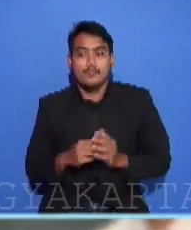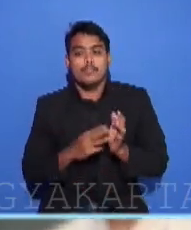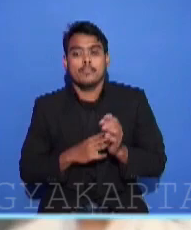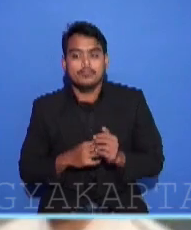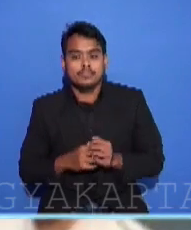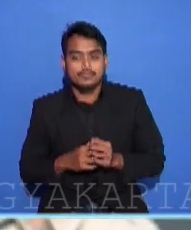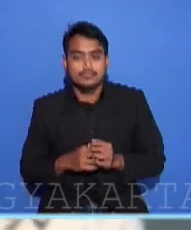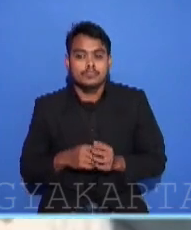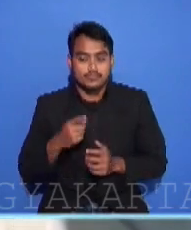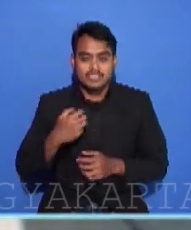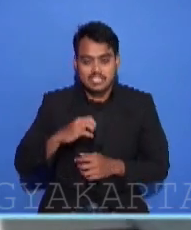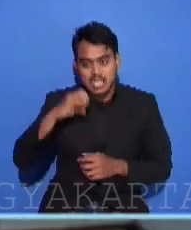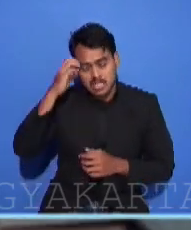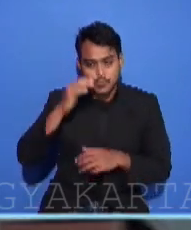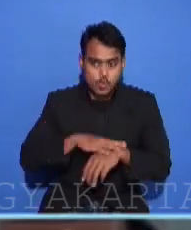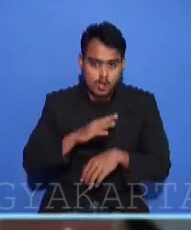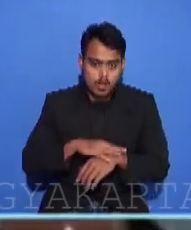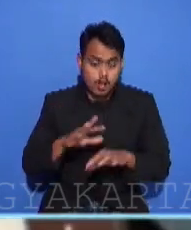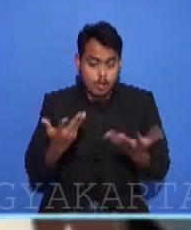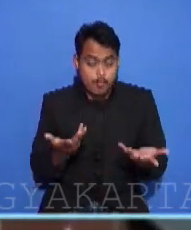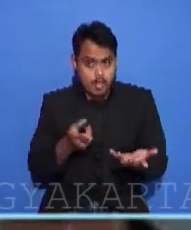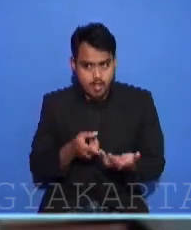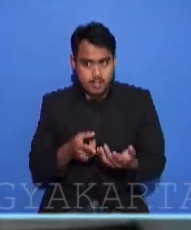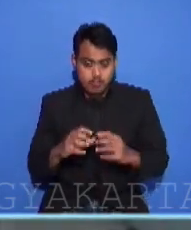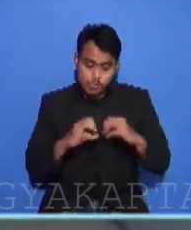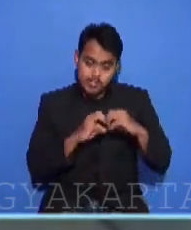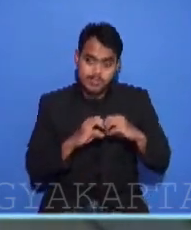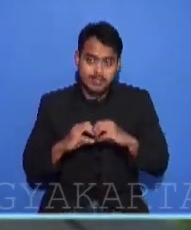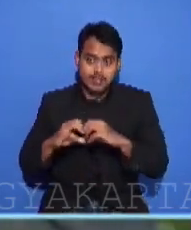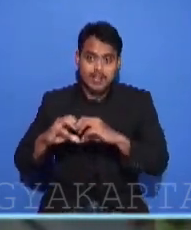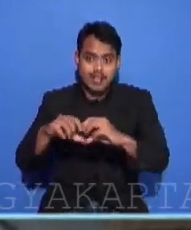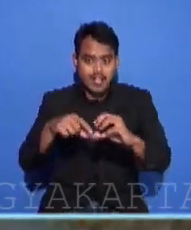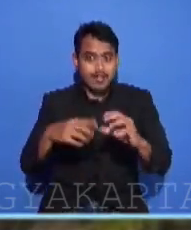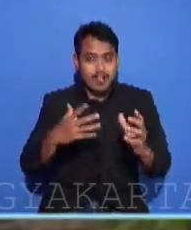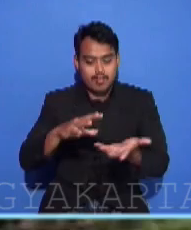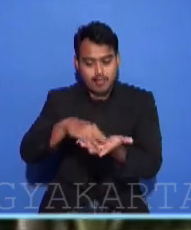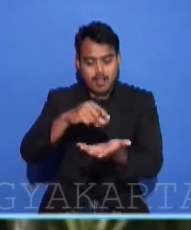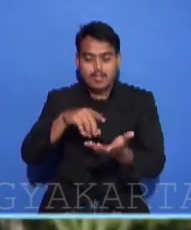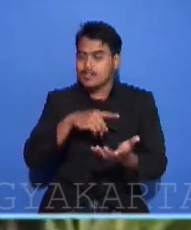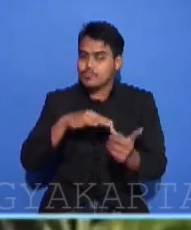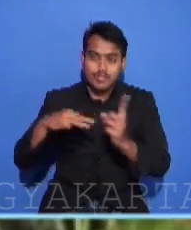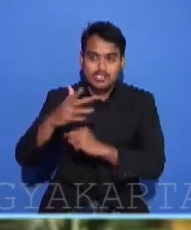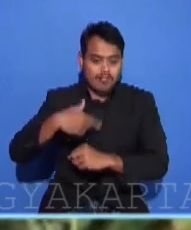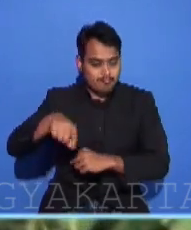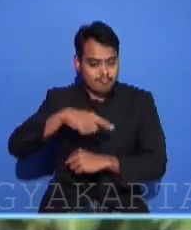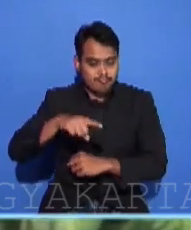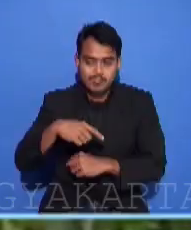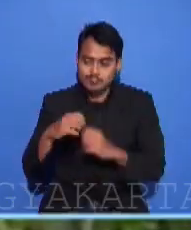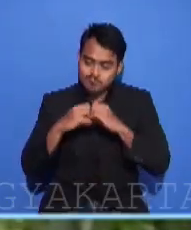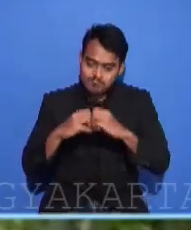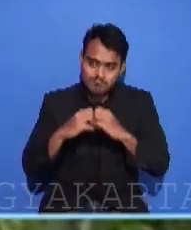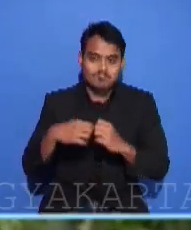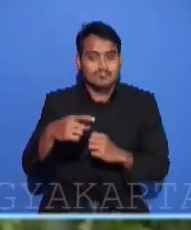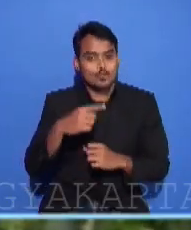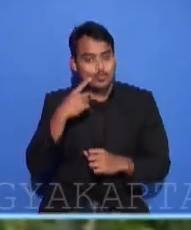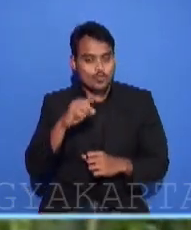meningkatkan kecintaan masyarakat daerah istimewa Yogyakarta kepada tanah air atas segala perjuangan dan pengorbanan yang telah dilakukan